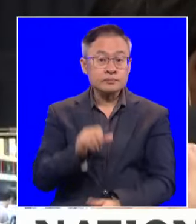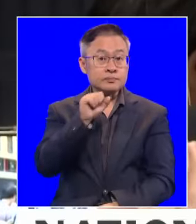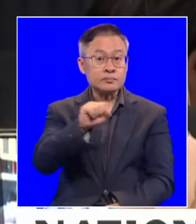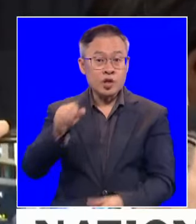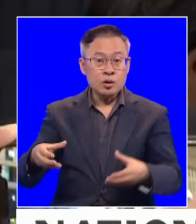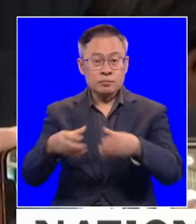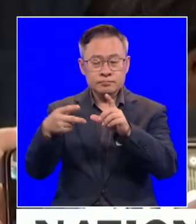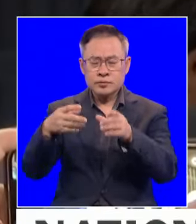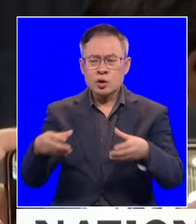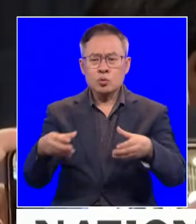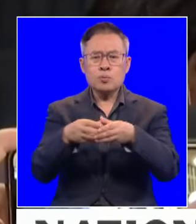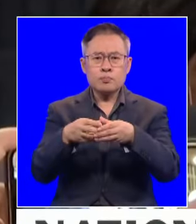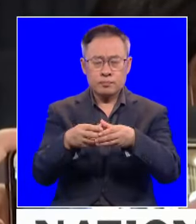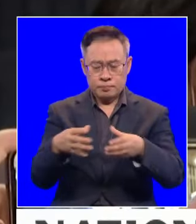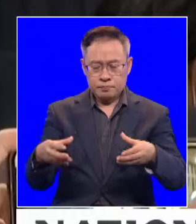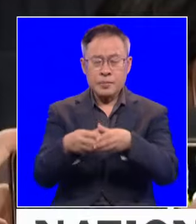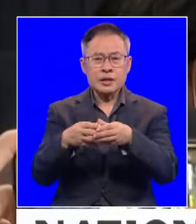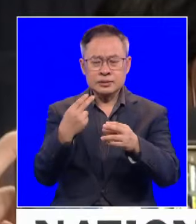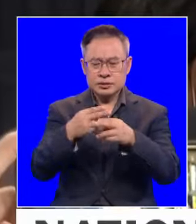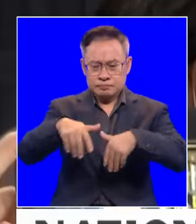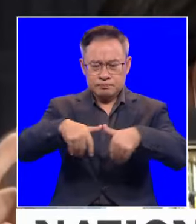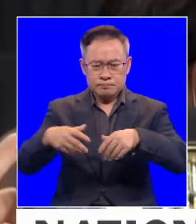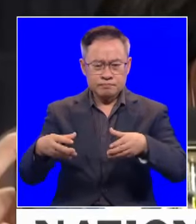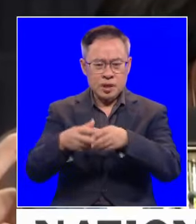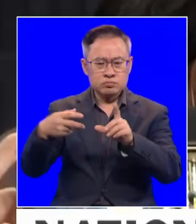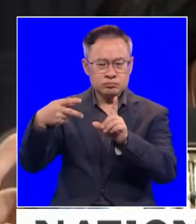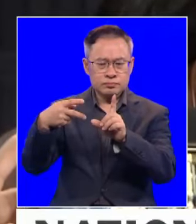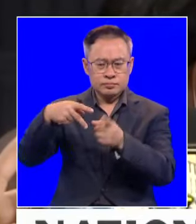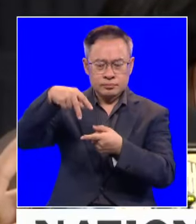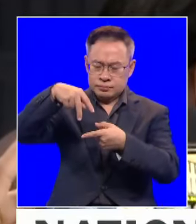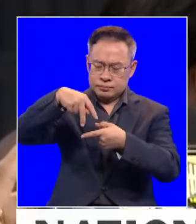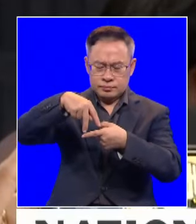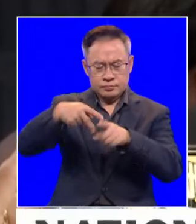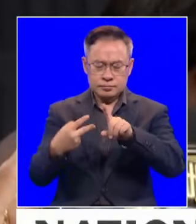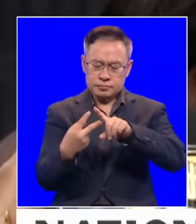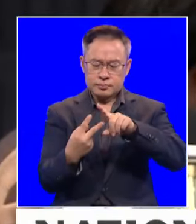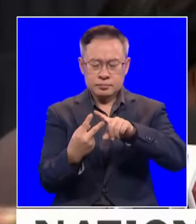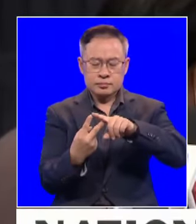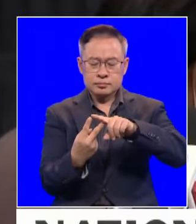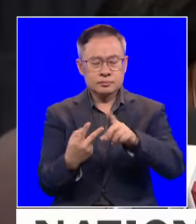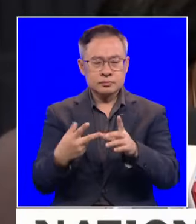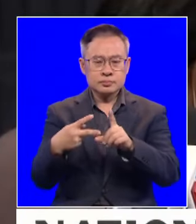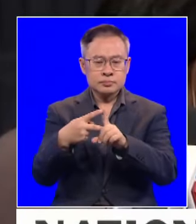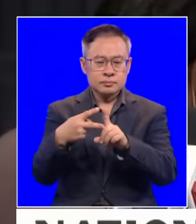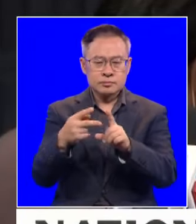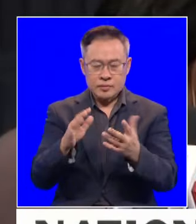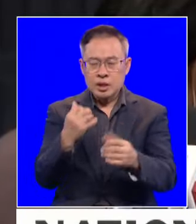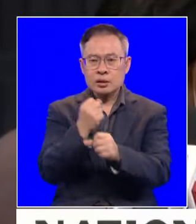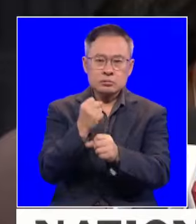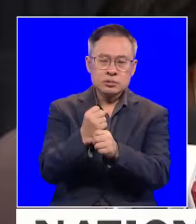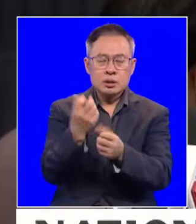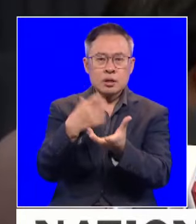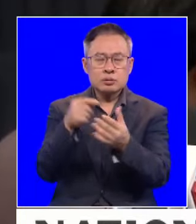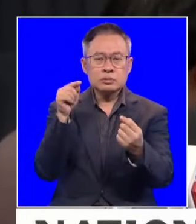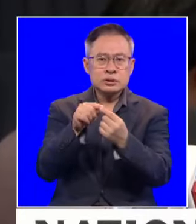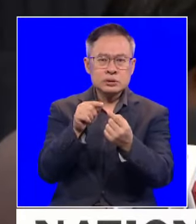ฝ่ายค้านกล่าวถึงการเสนอชื่อส.ส.นะคะฝ่ายค้านชิงตำแหน่งรองประธานสภาผู้แทนราษฎรคนที่1ว่าเบื้องต้นพรรคร่วมฝ่ายค้